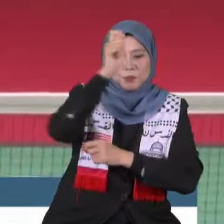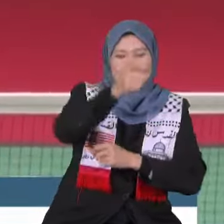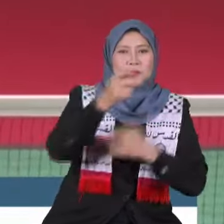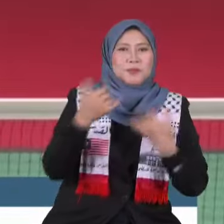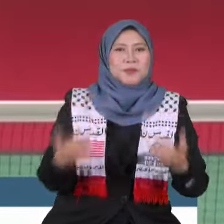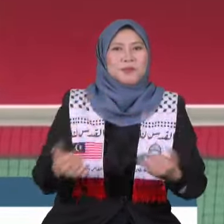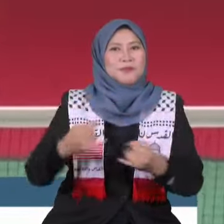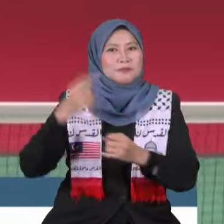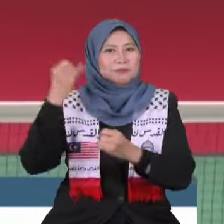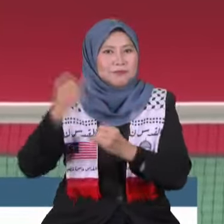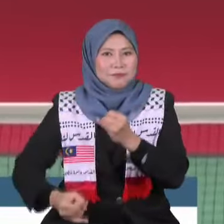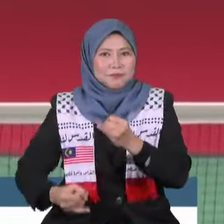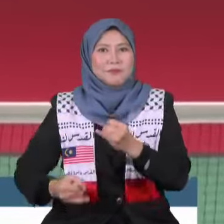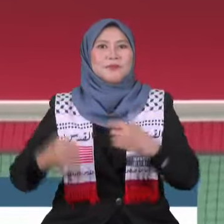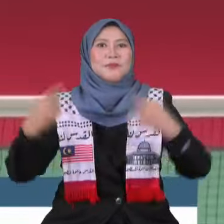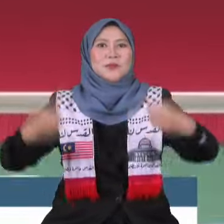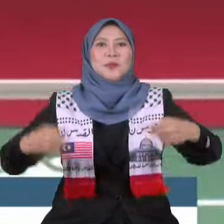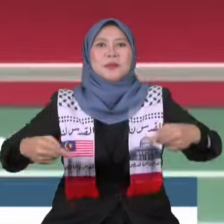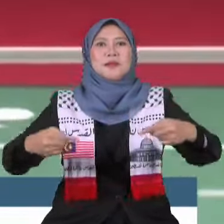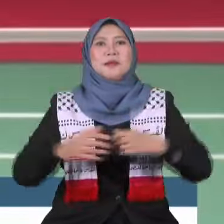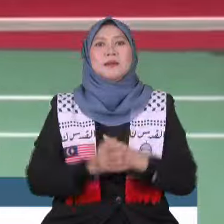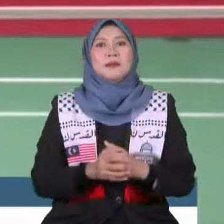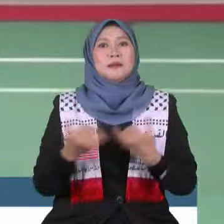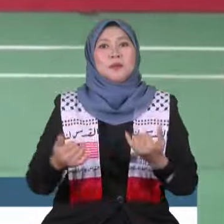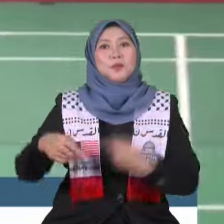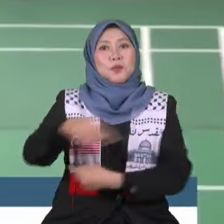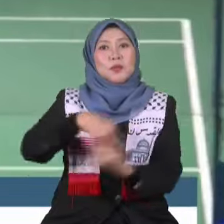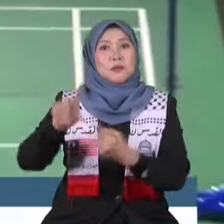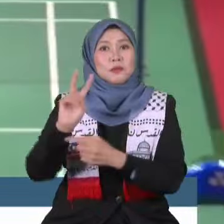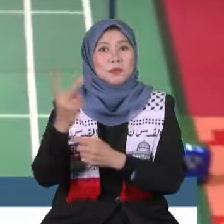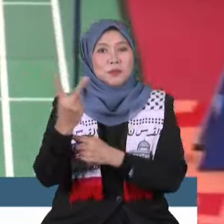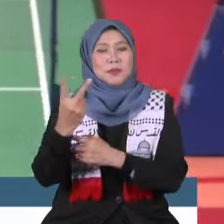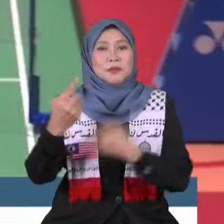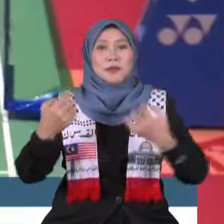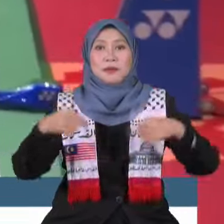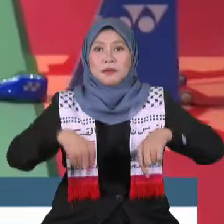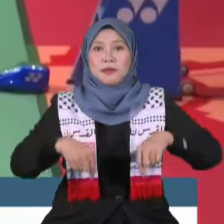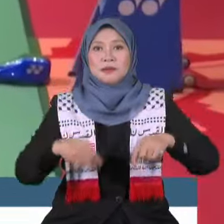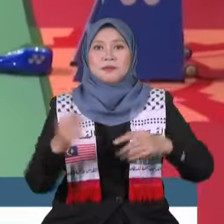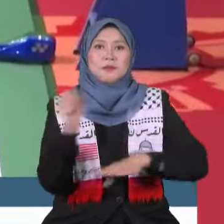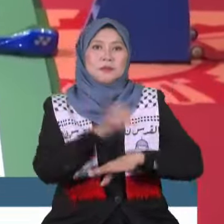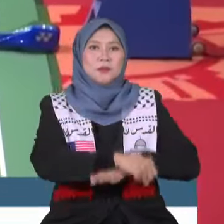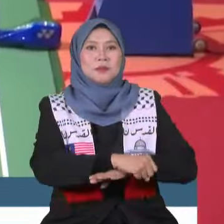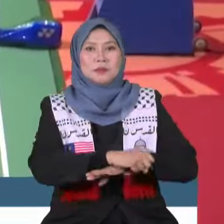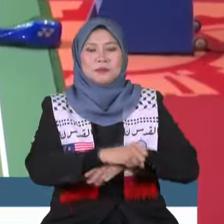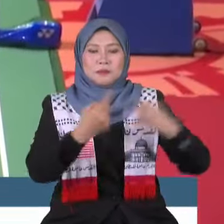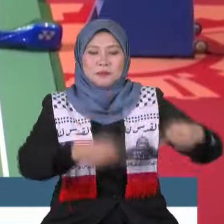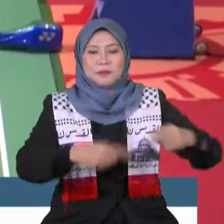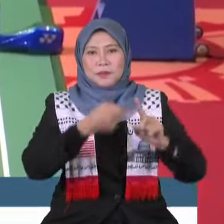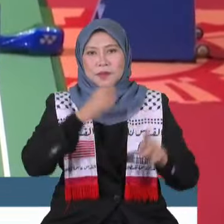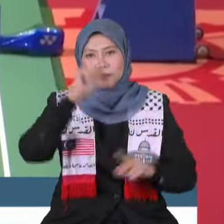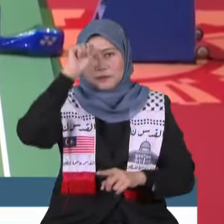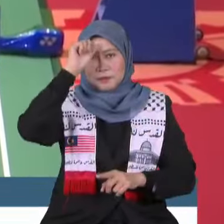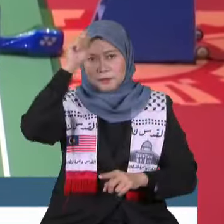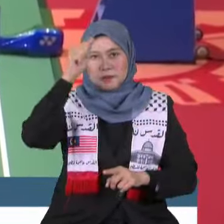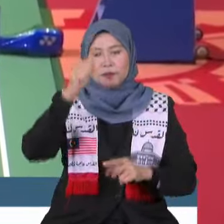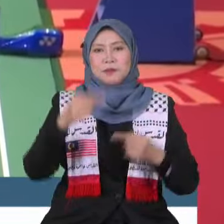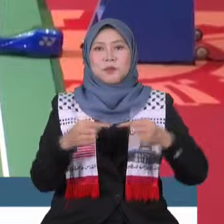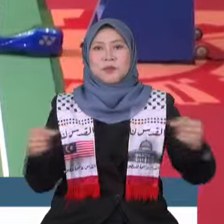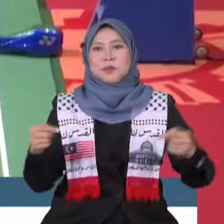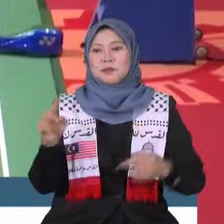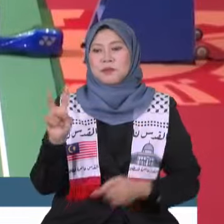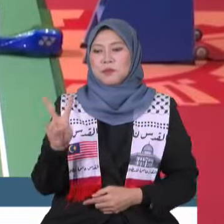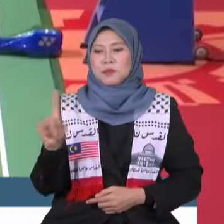kejohanan. Dalam aksi pusingan kedua hari ini, Tan Ji Yi Wei menang menewaskan lawan dari India, Reddy B. Sumith Reddy Siki dengan